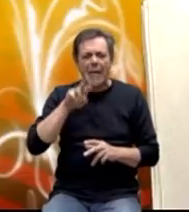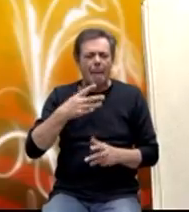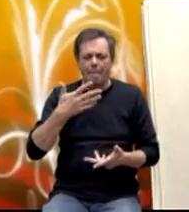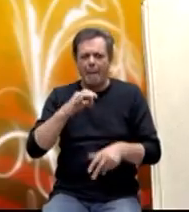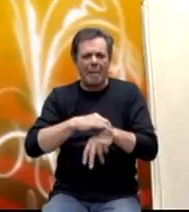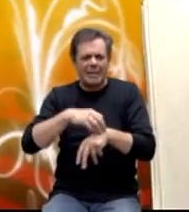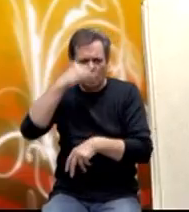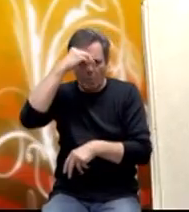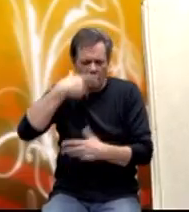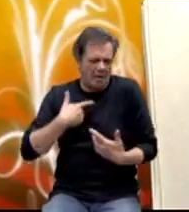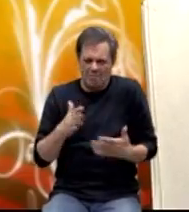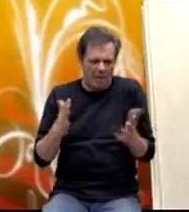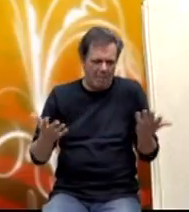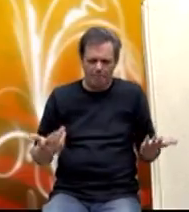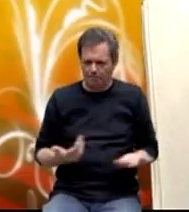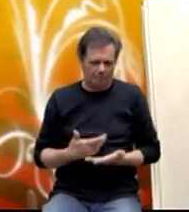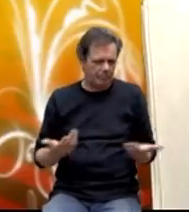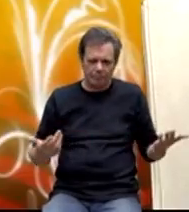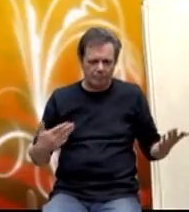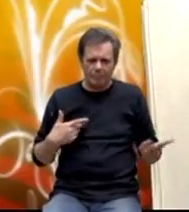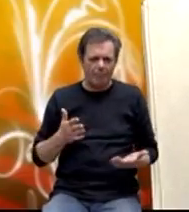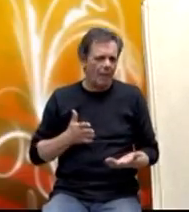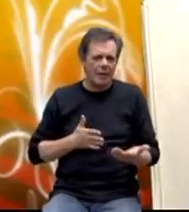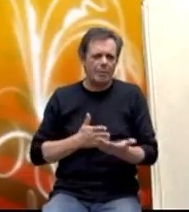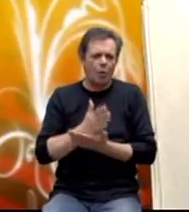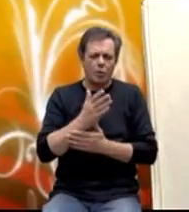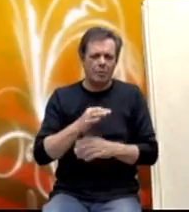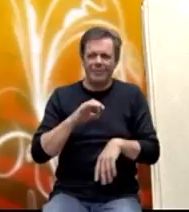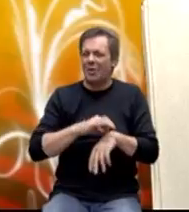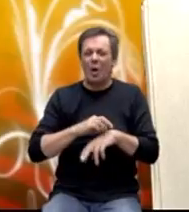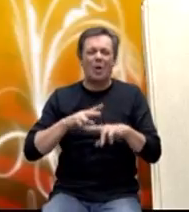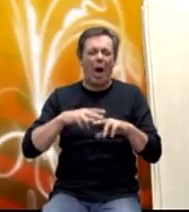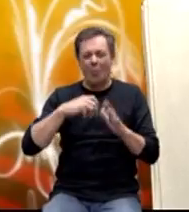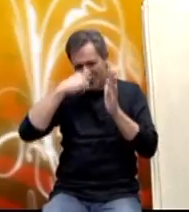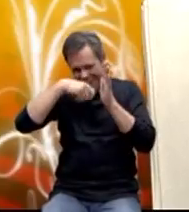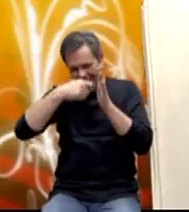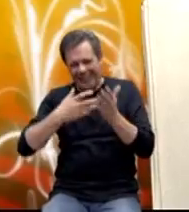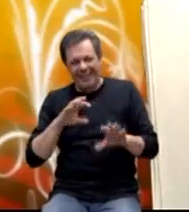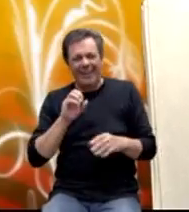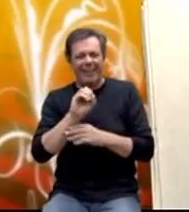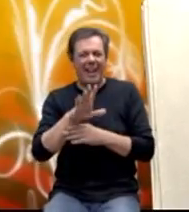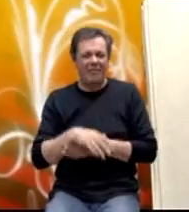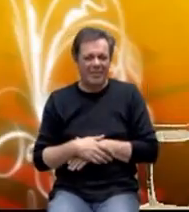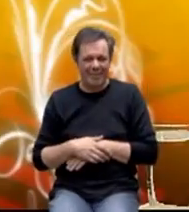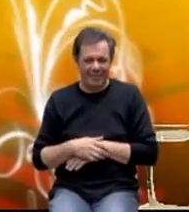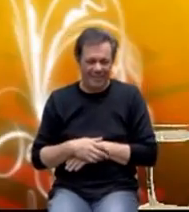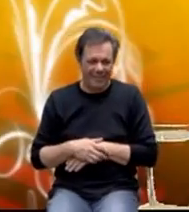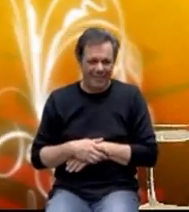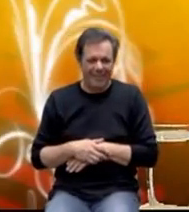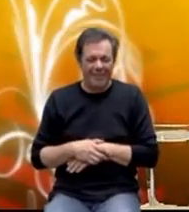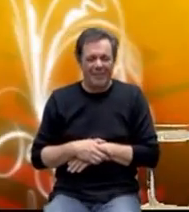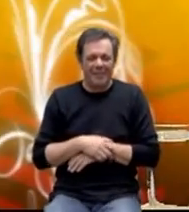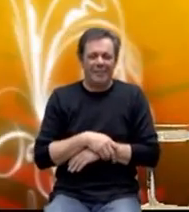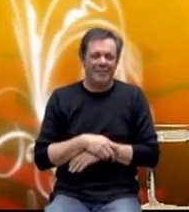medicinsko obrazovanje. Nemam. Moje medicinsko obrazovanje kroz doktora Hausa, uvod u anatomiju i... A dobar je! I